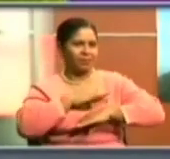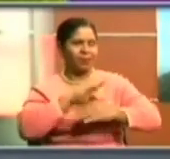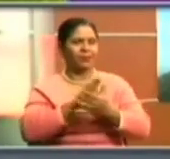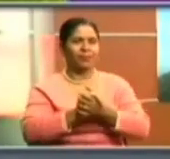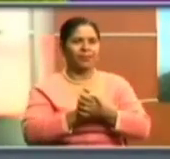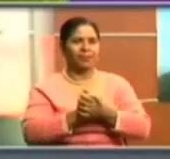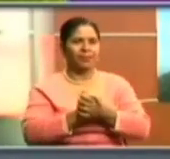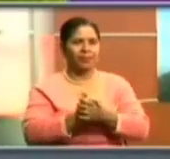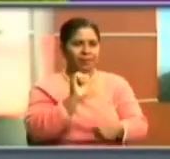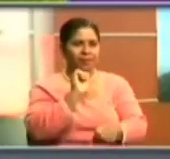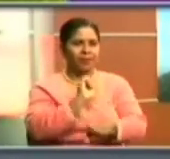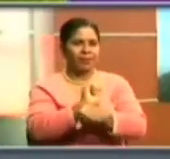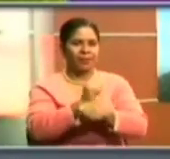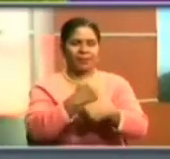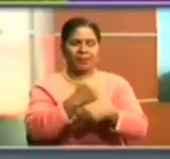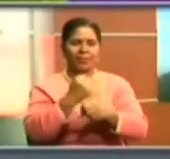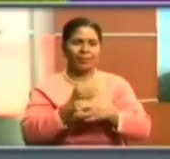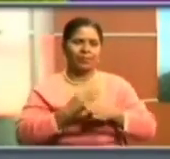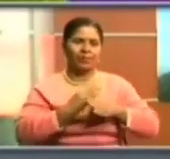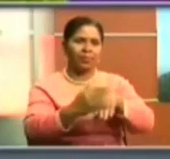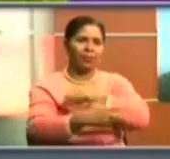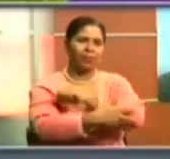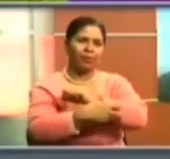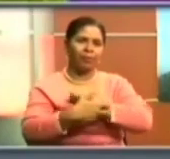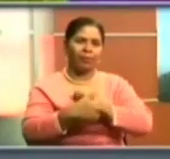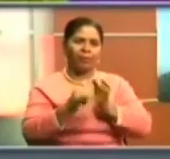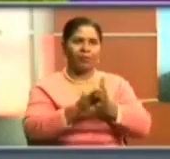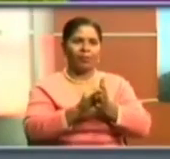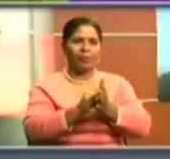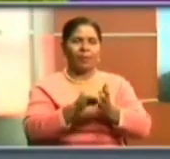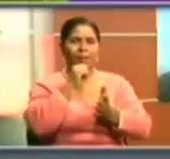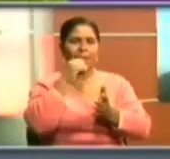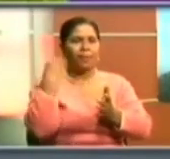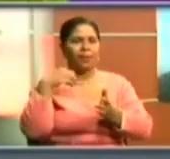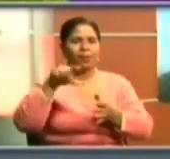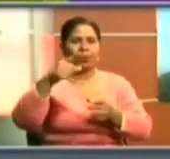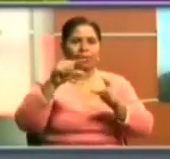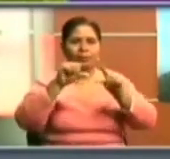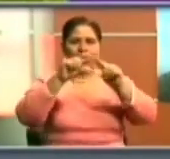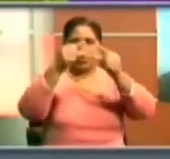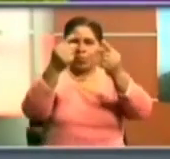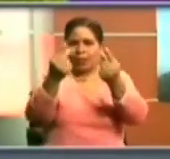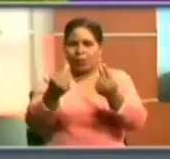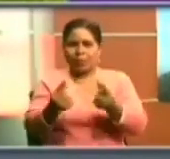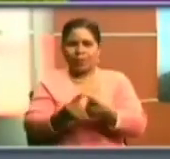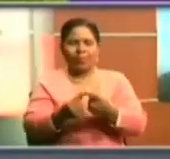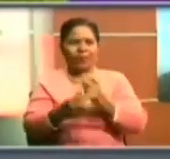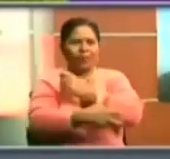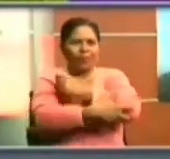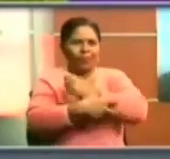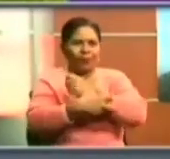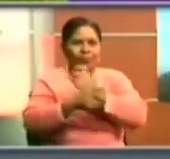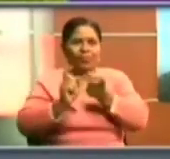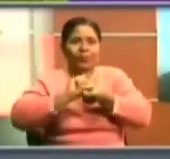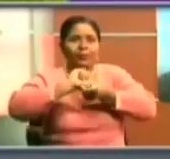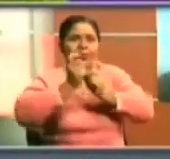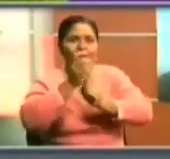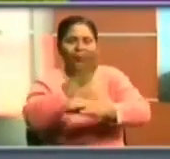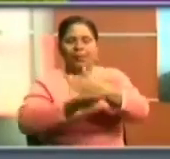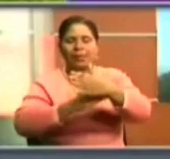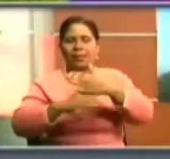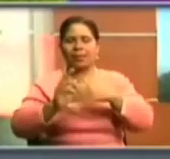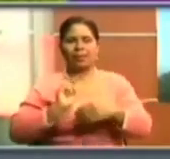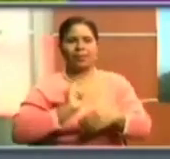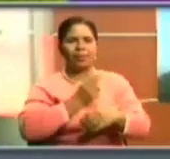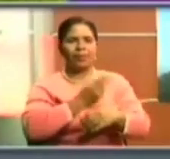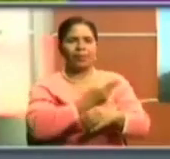pour batailler contre la corruption, pour ne pas conserver des gros moments corruptés qui ont dévié là. Parce